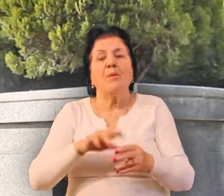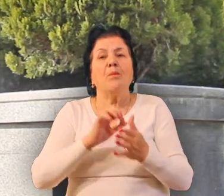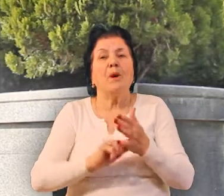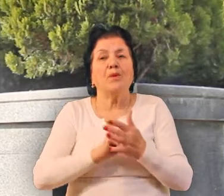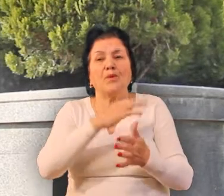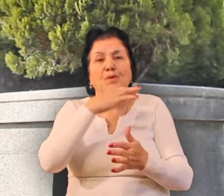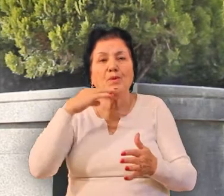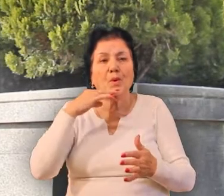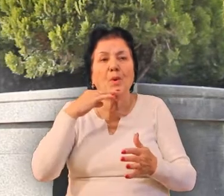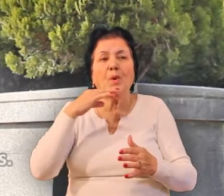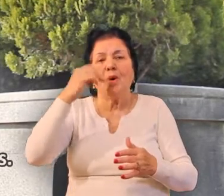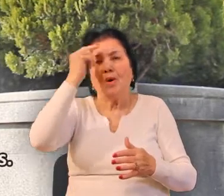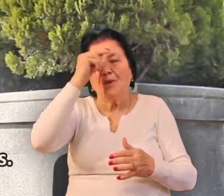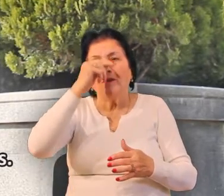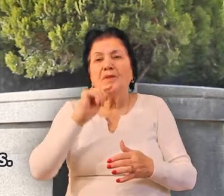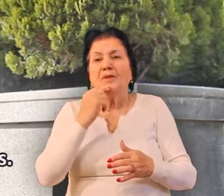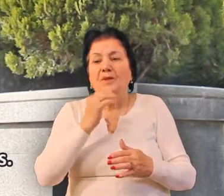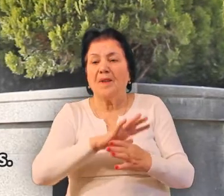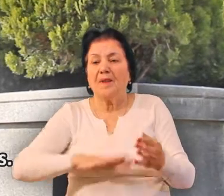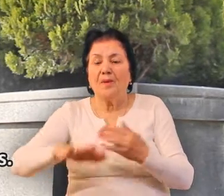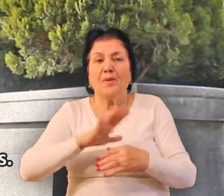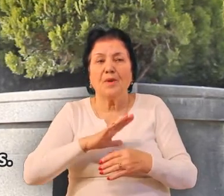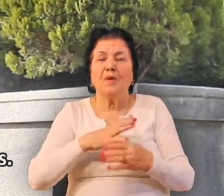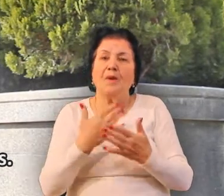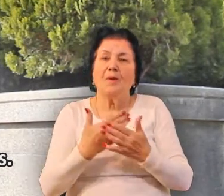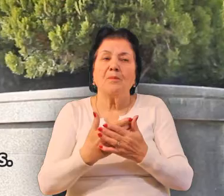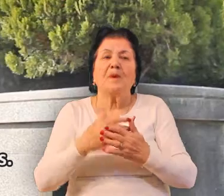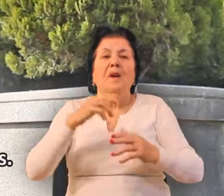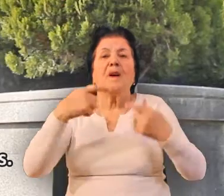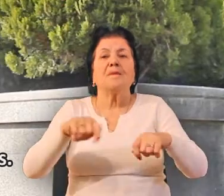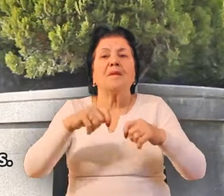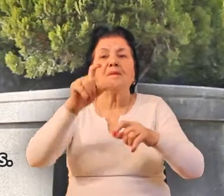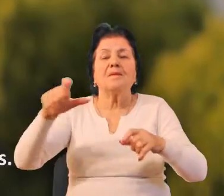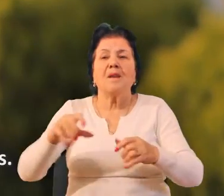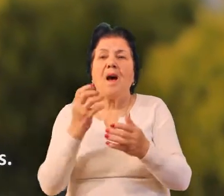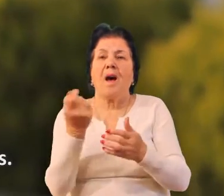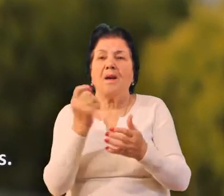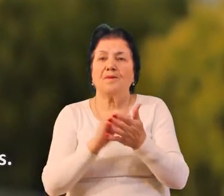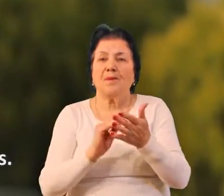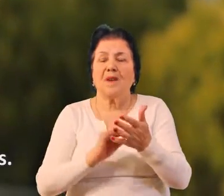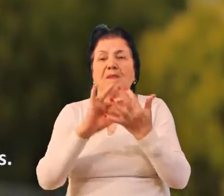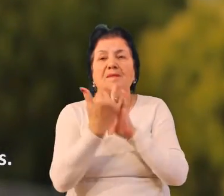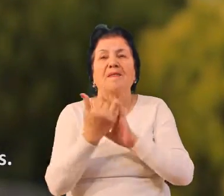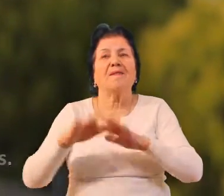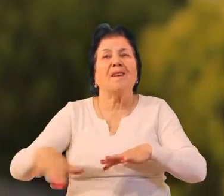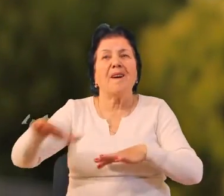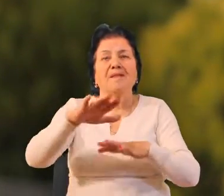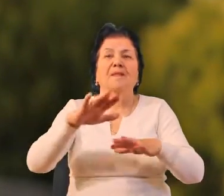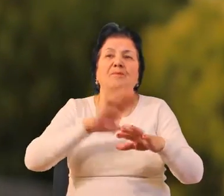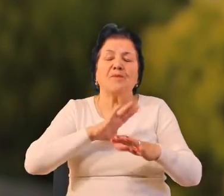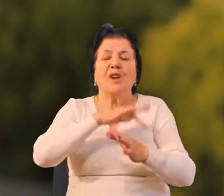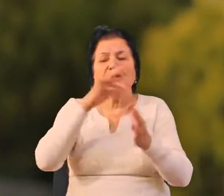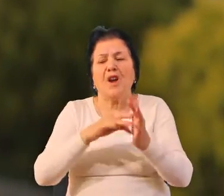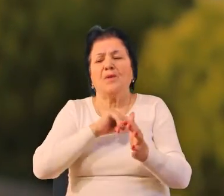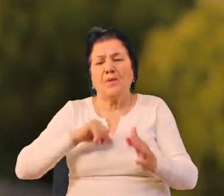məşğulluqla təmin olunmuşdur. Amma bu məşğulluğun çoxusu özünə məşğulluq şəklində olduğuna görə ola bilsin statistikada az görsənir. Amma